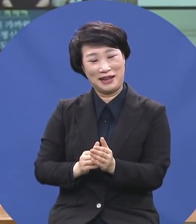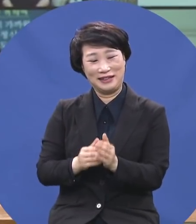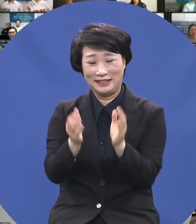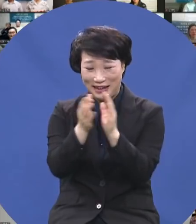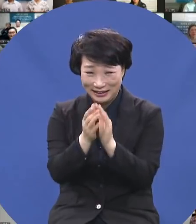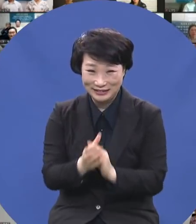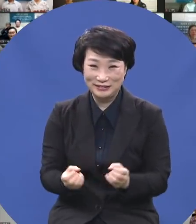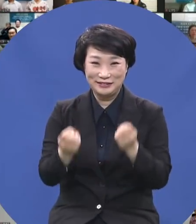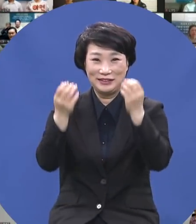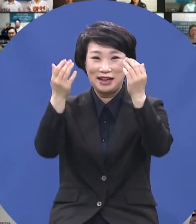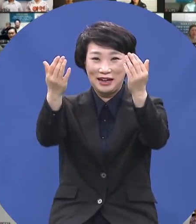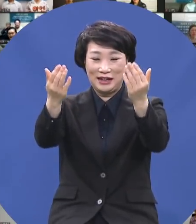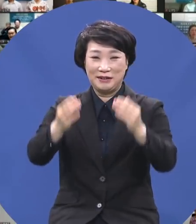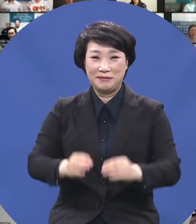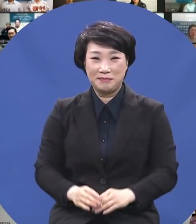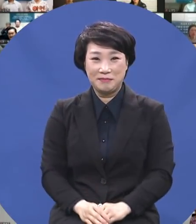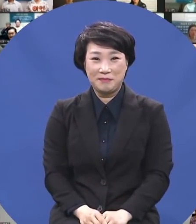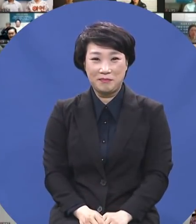할렐루야.